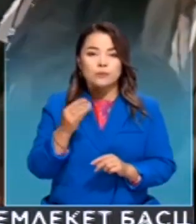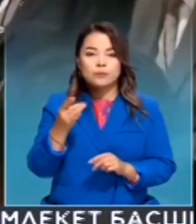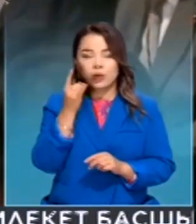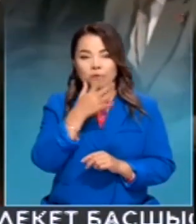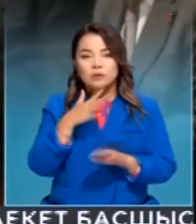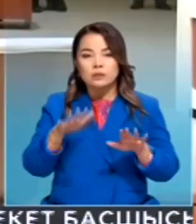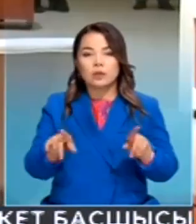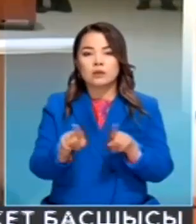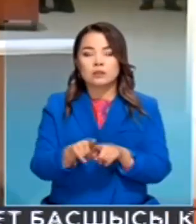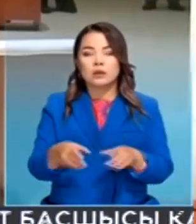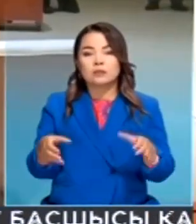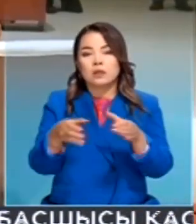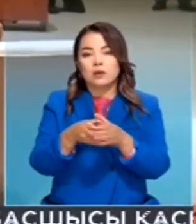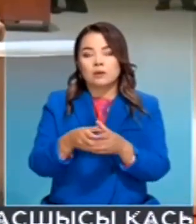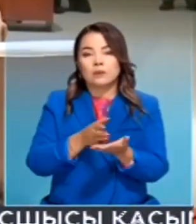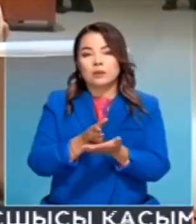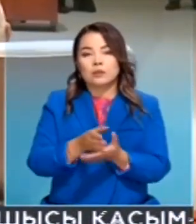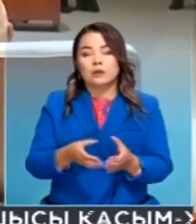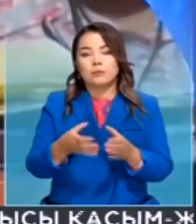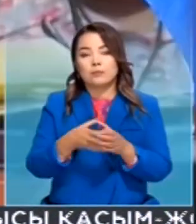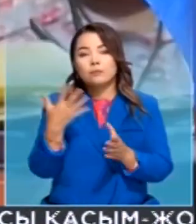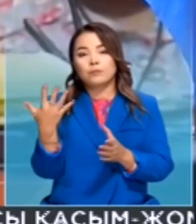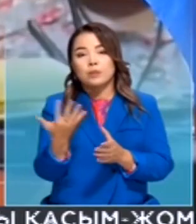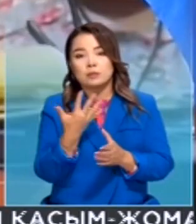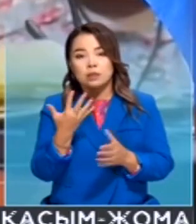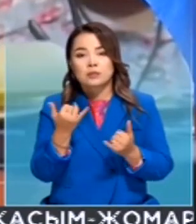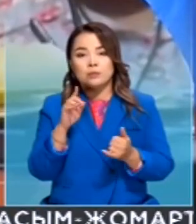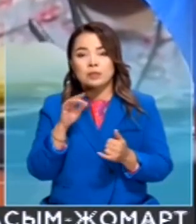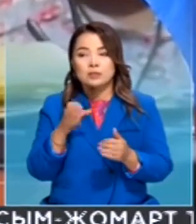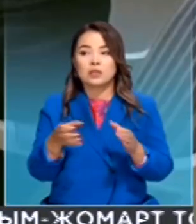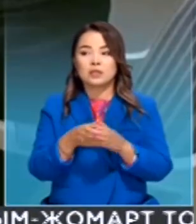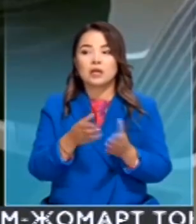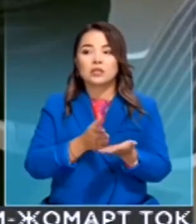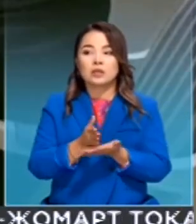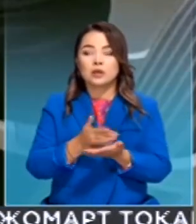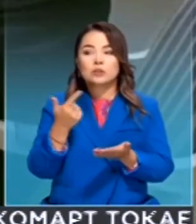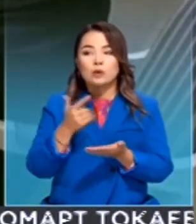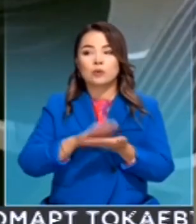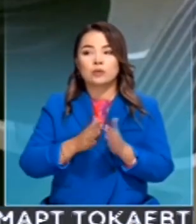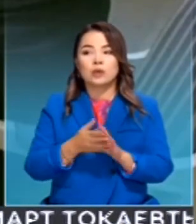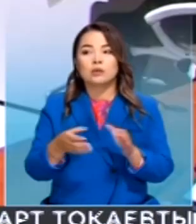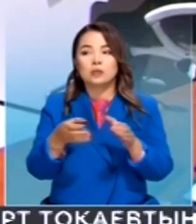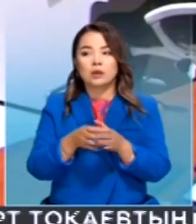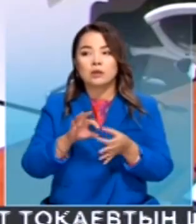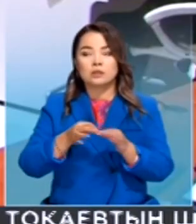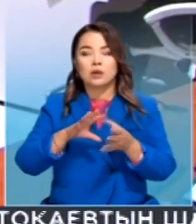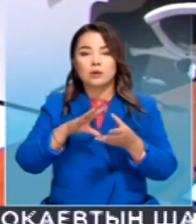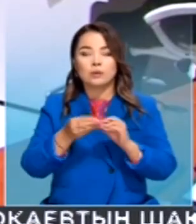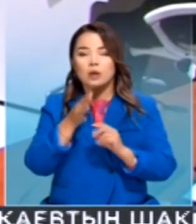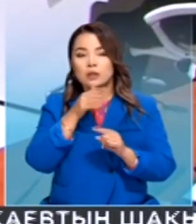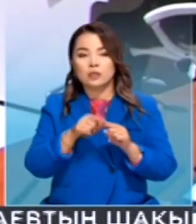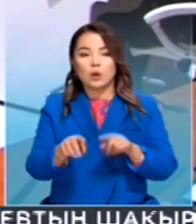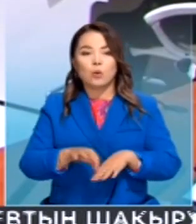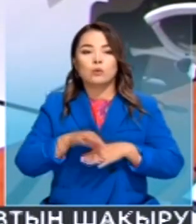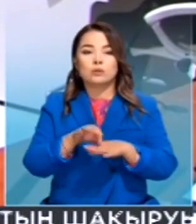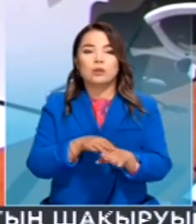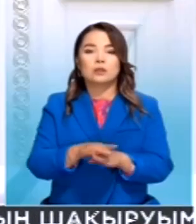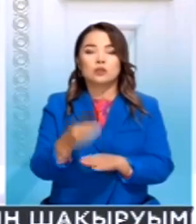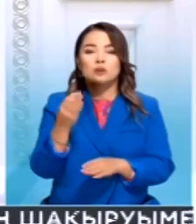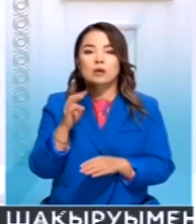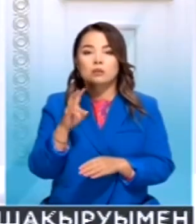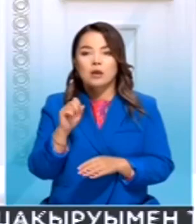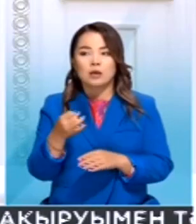мен саясаттағы салмақты елдерден құралған бестік. БРИКС жиыны биыл геосаяси ахуал шиеленіскен күрделі кезеңде өтіп жатыр.